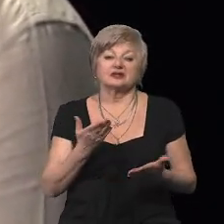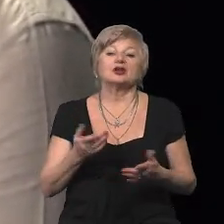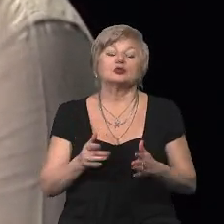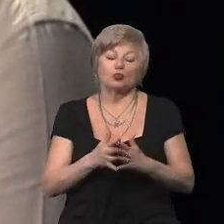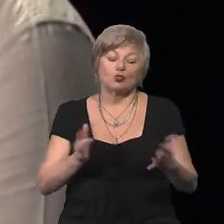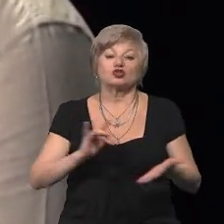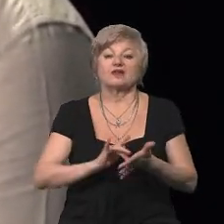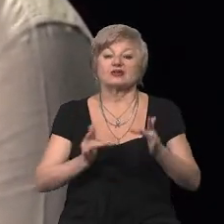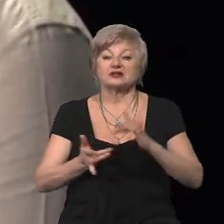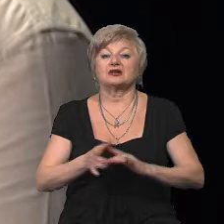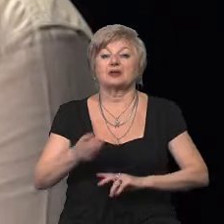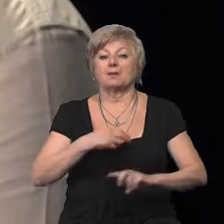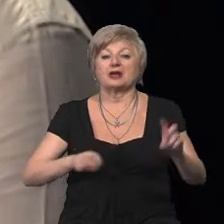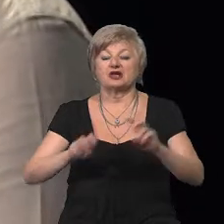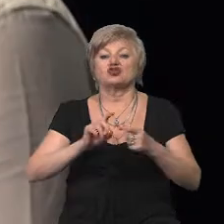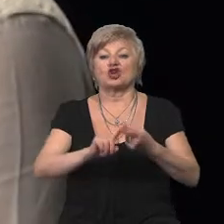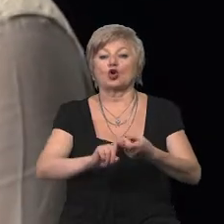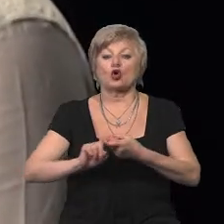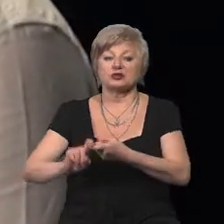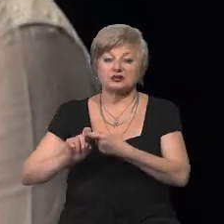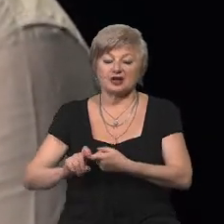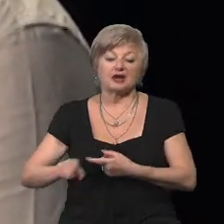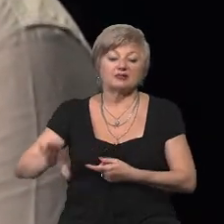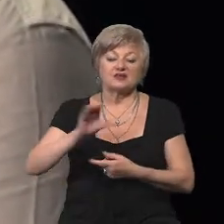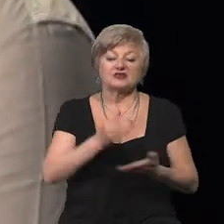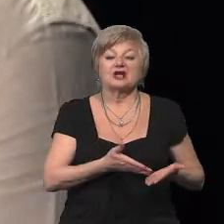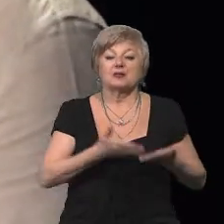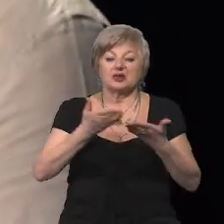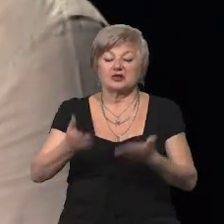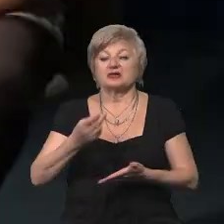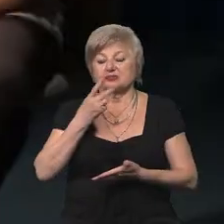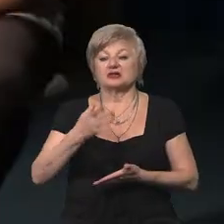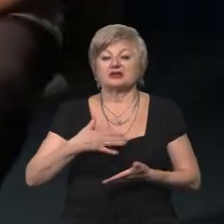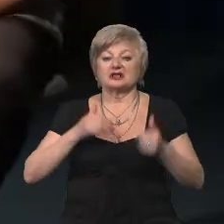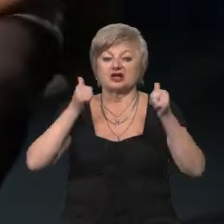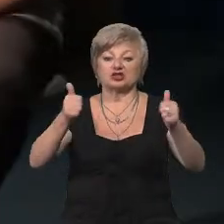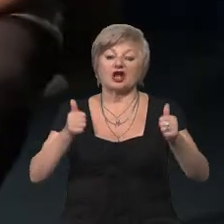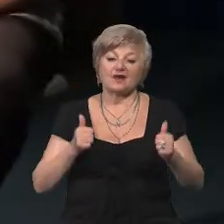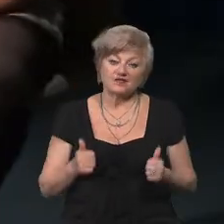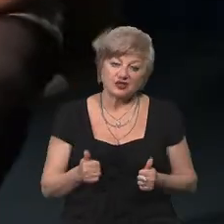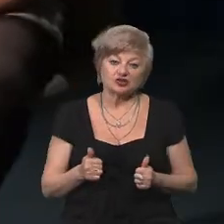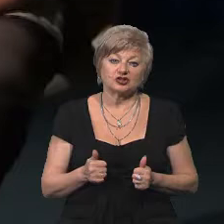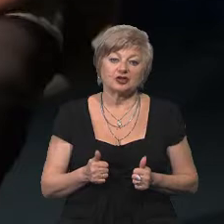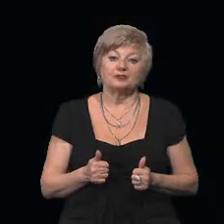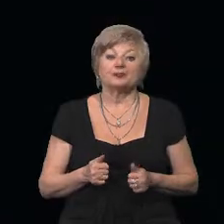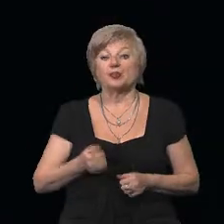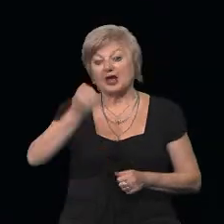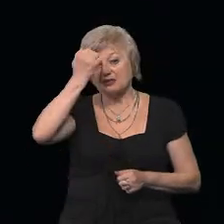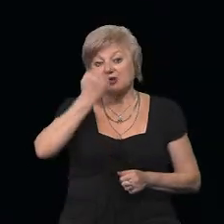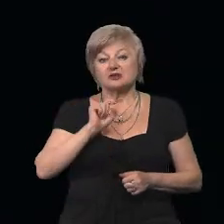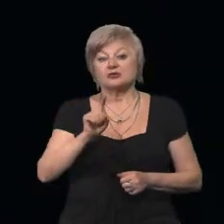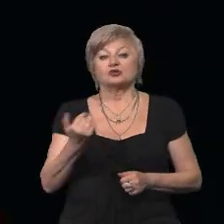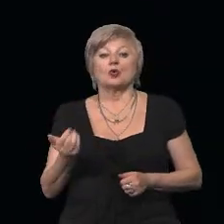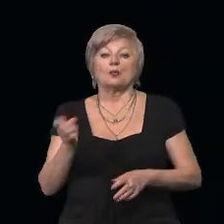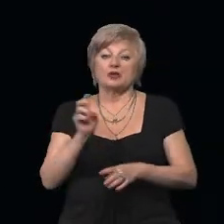ну, конечно, личный контакт. Поэтому всех приглашаем, смотрите наши афиши. Дякую, Геннадію. Дякую, що прийшов. Ну, і